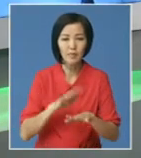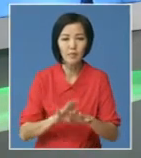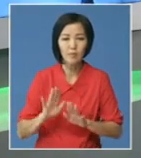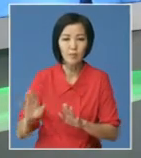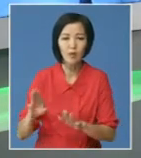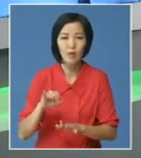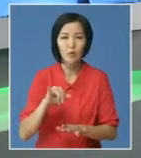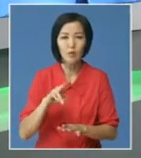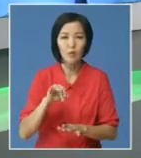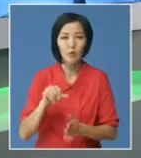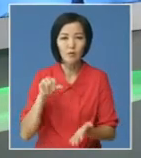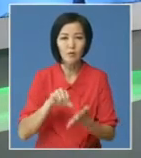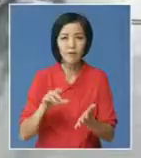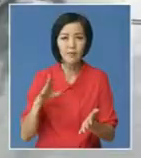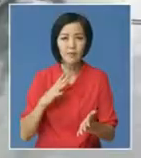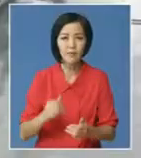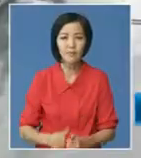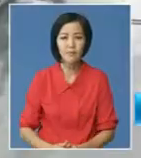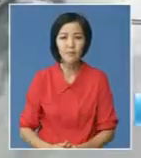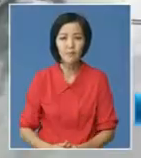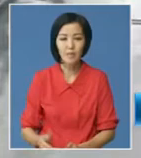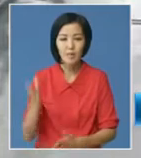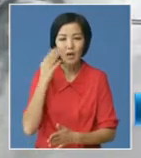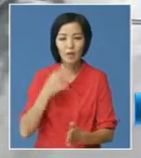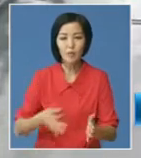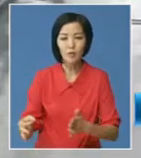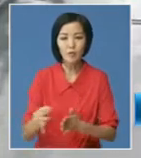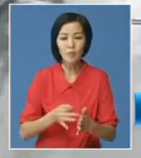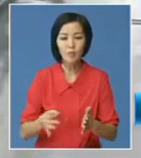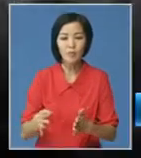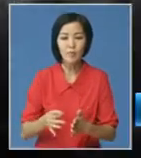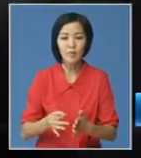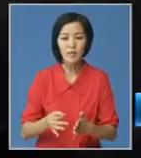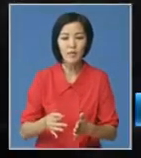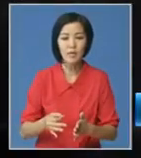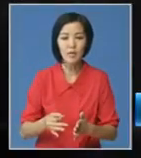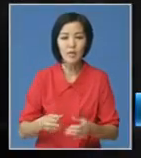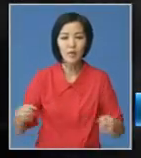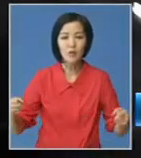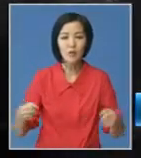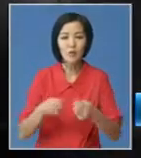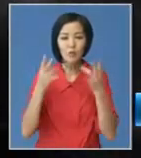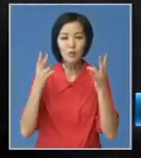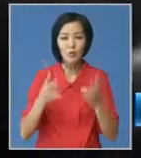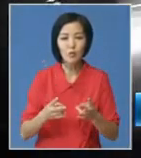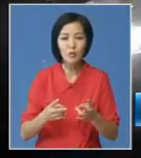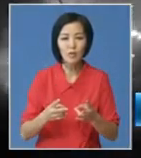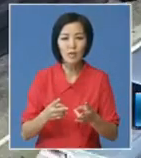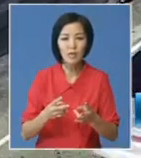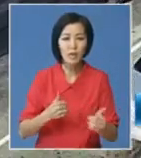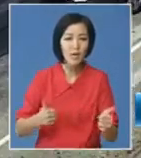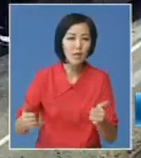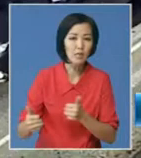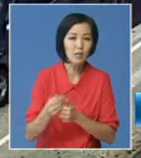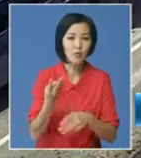Ләззат Тұрлашев та қатысты. Алматы облысы орын алатын жол көлік оқиғасы бойынша алғашқы үштікте. Бұл көрсеткіш соңғы 5 жыл бойы